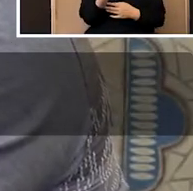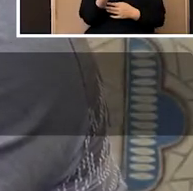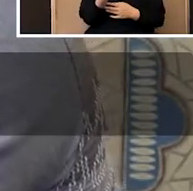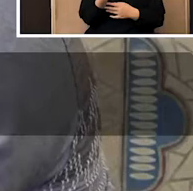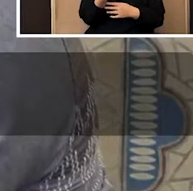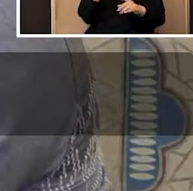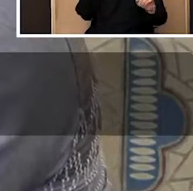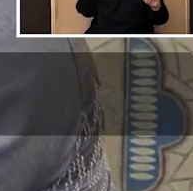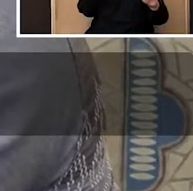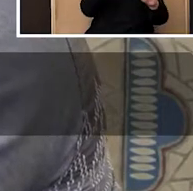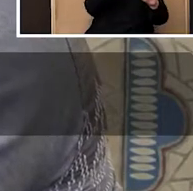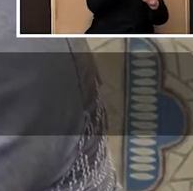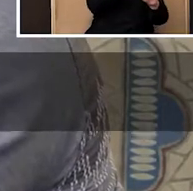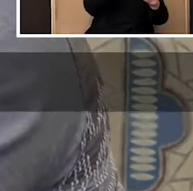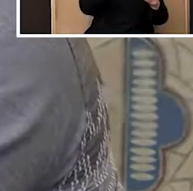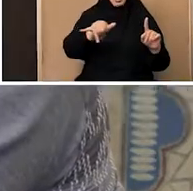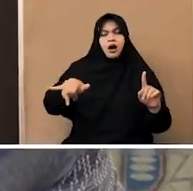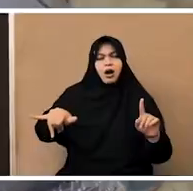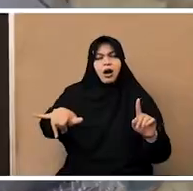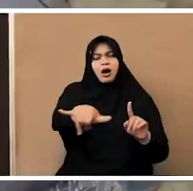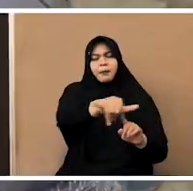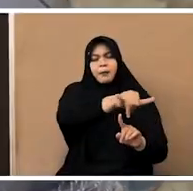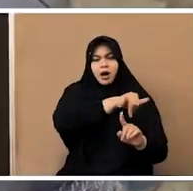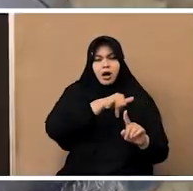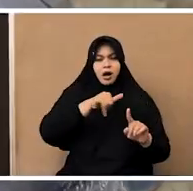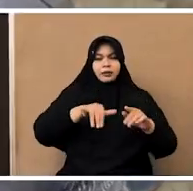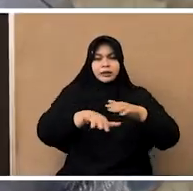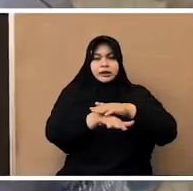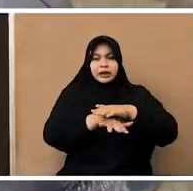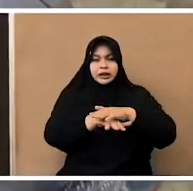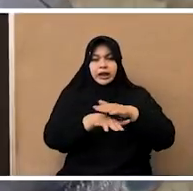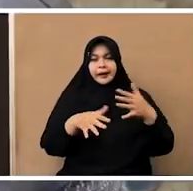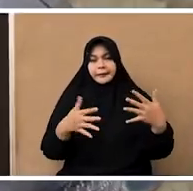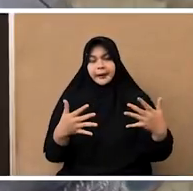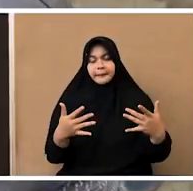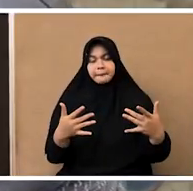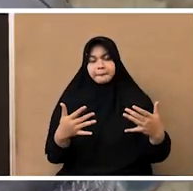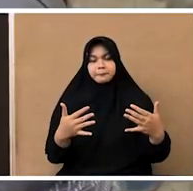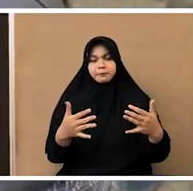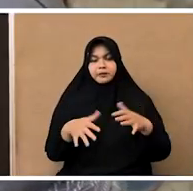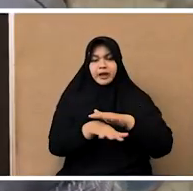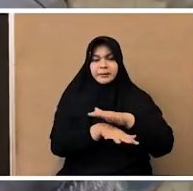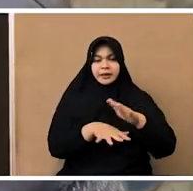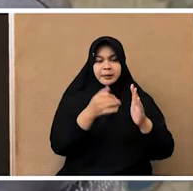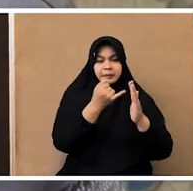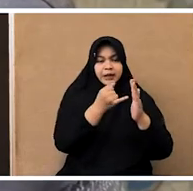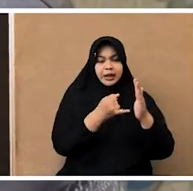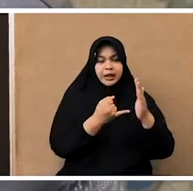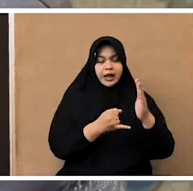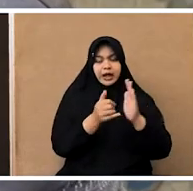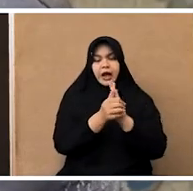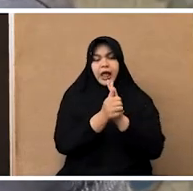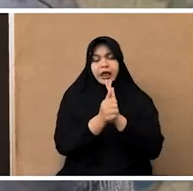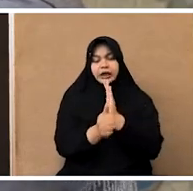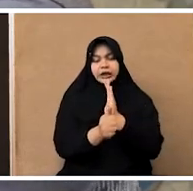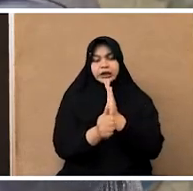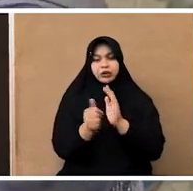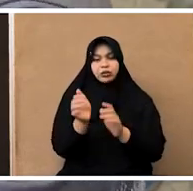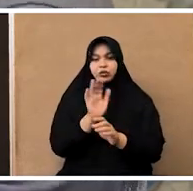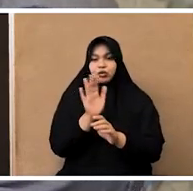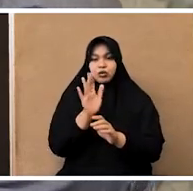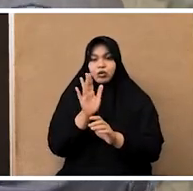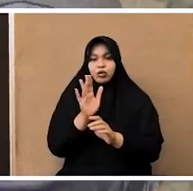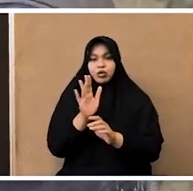rujukan yang sama berdasarkan apa berdasarkan penilaian seorang ahli jadi tidak